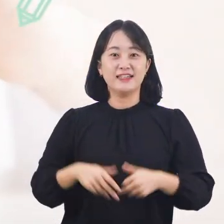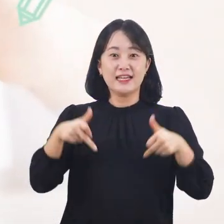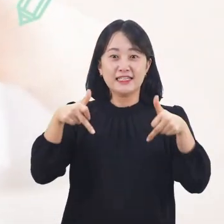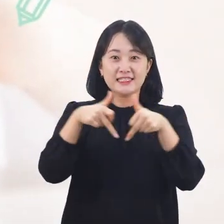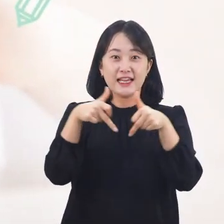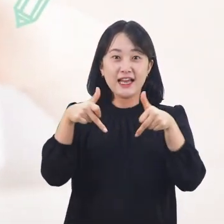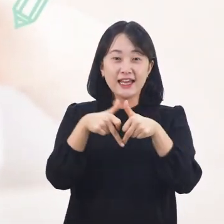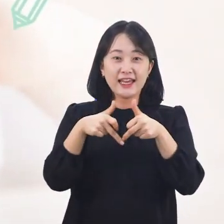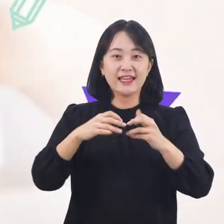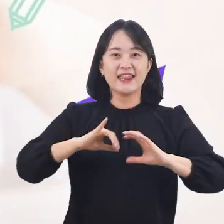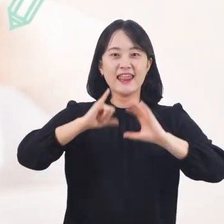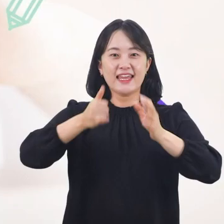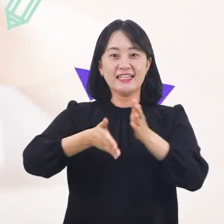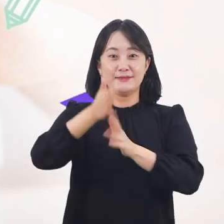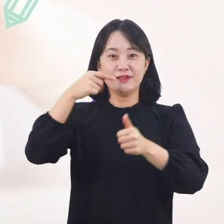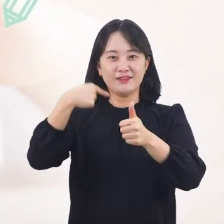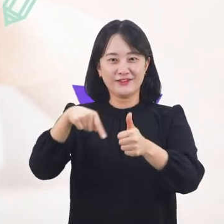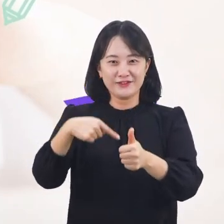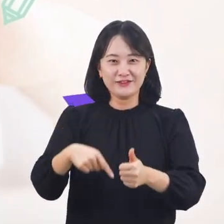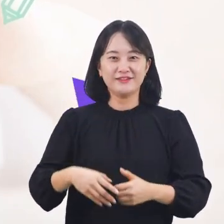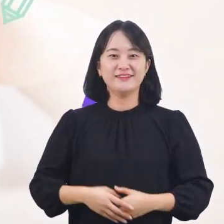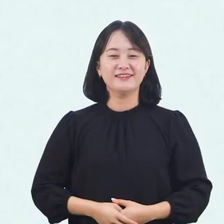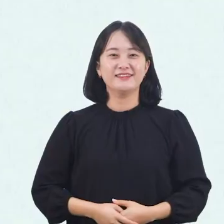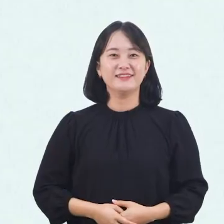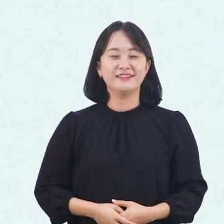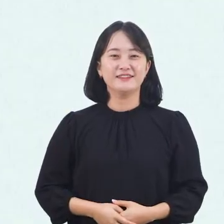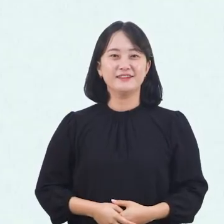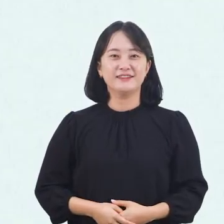장애 포괄적 세계시민교육.